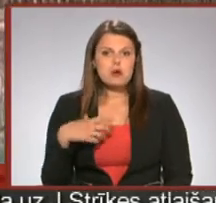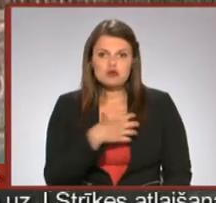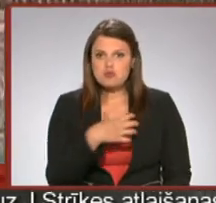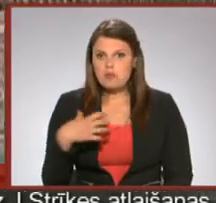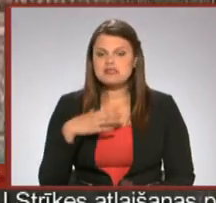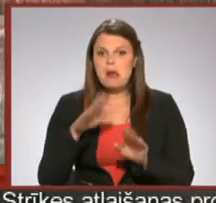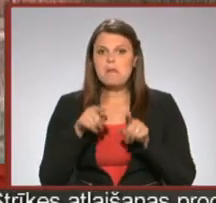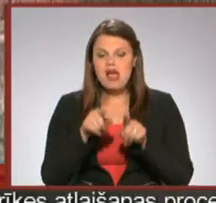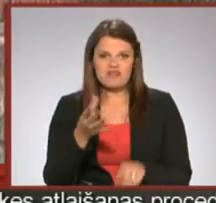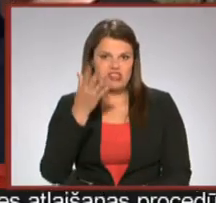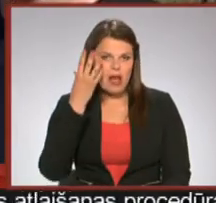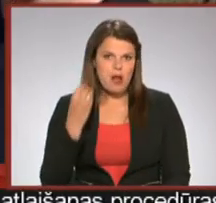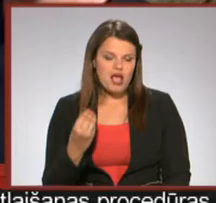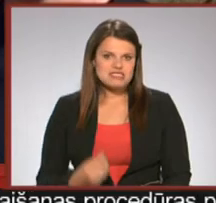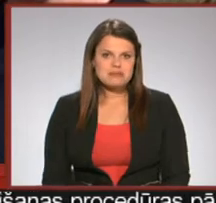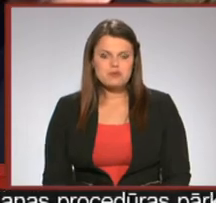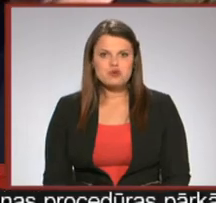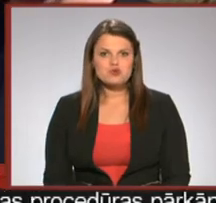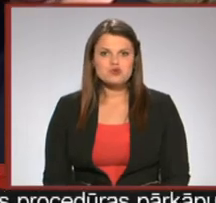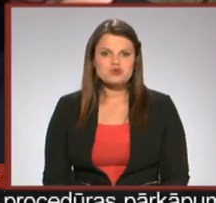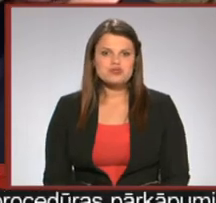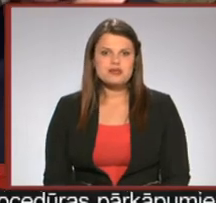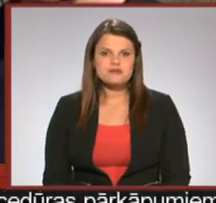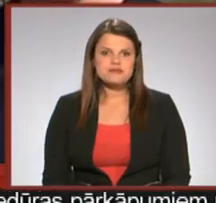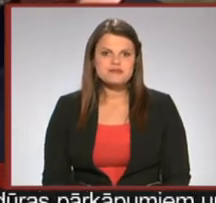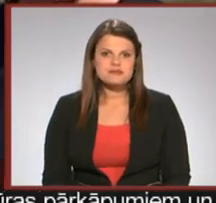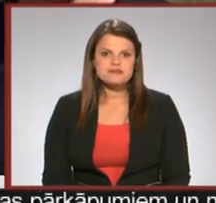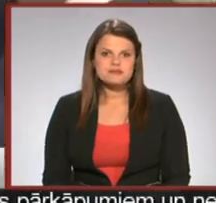pašvaldība par viņiem aizmirsusi.